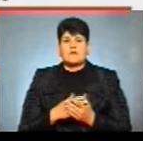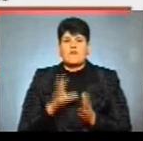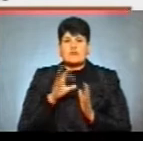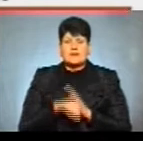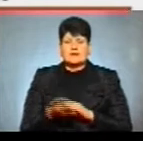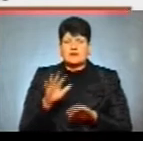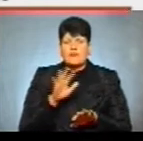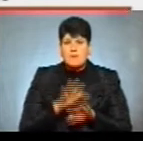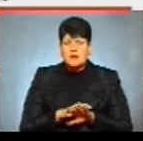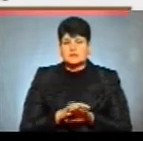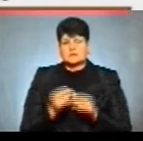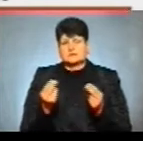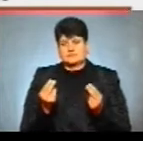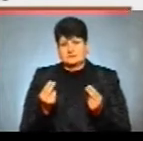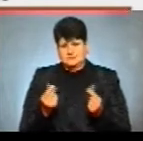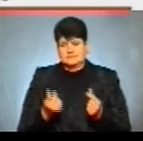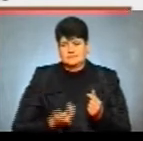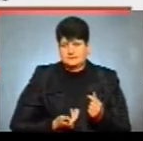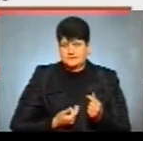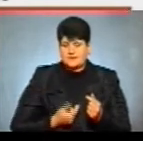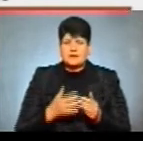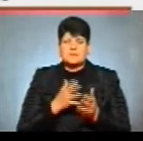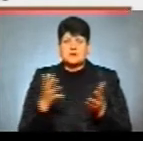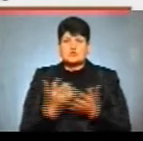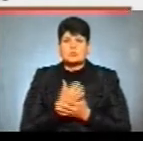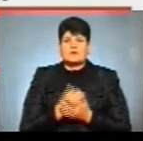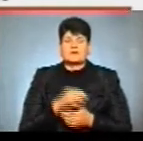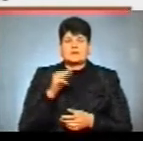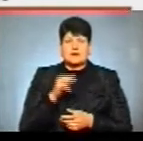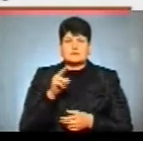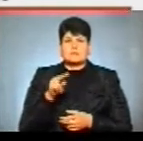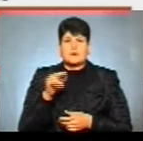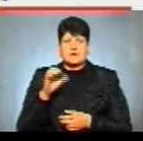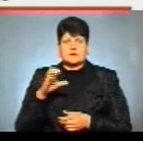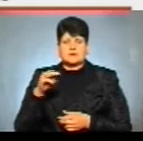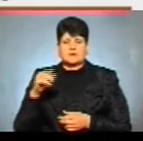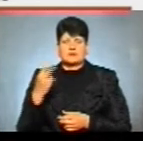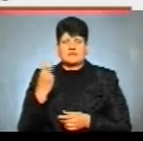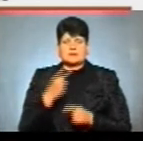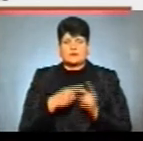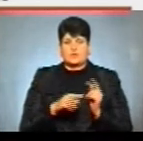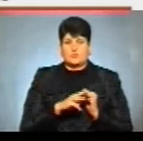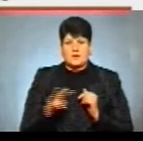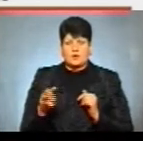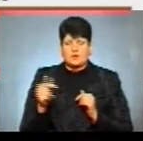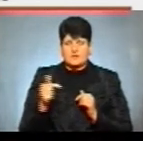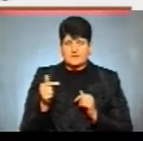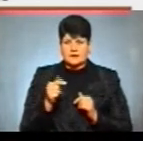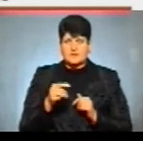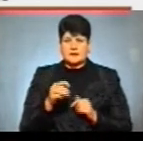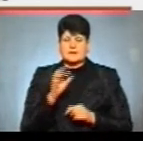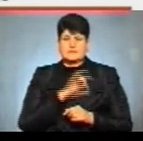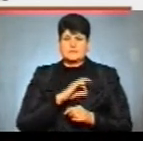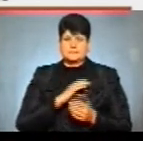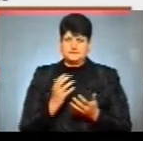вклади в банках та готівка. Найбільше заробив Тарас Пастух – це майже 2,5 мільйона його заробітків і членів